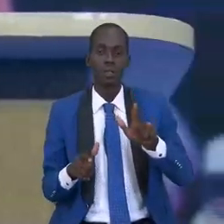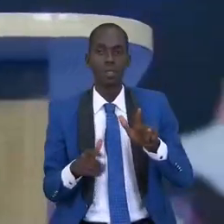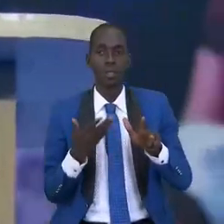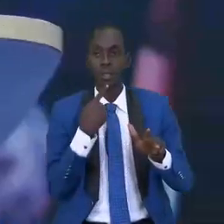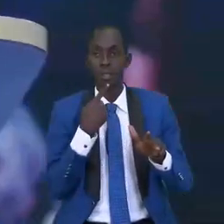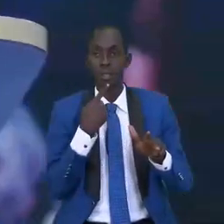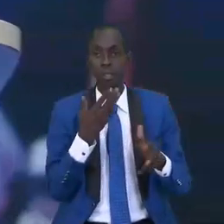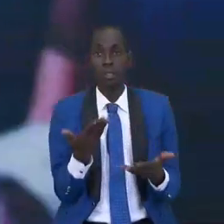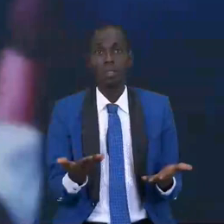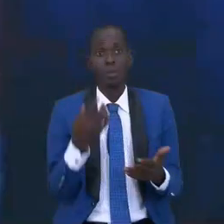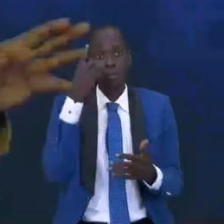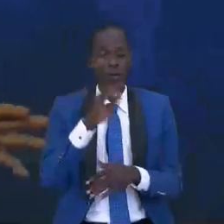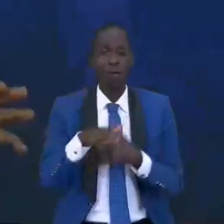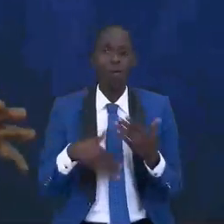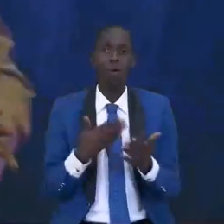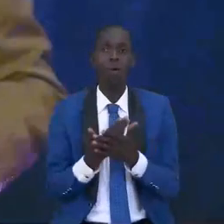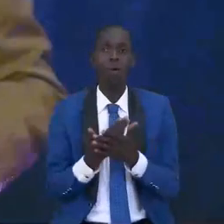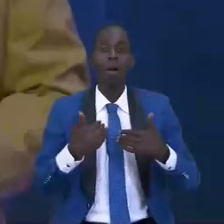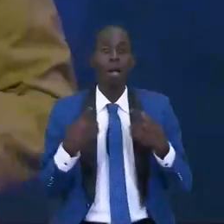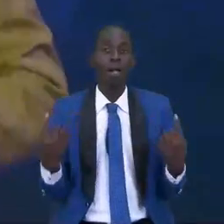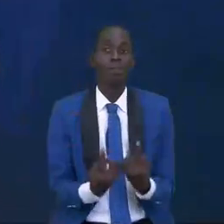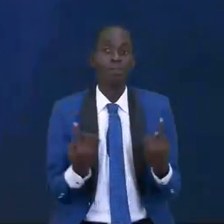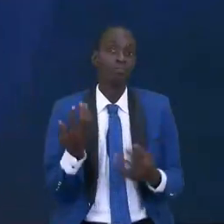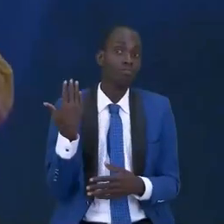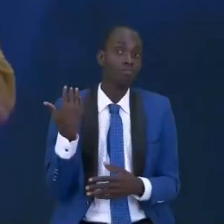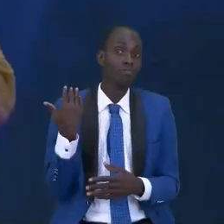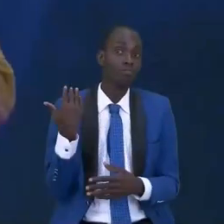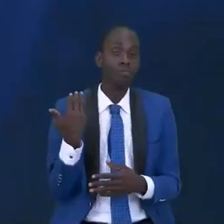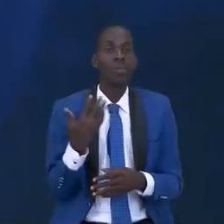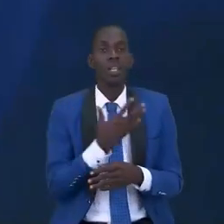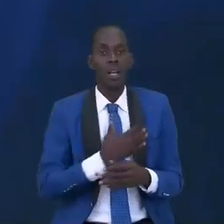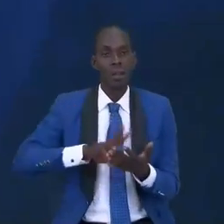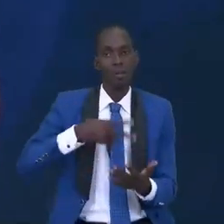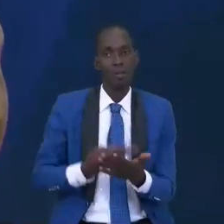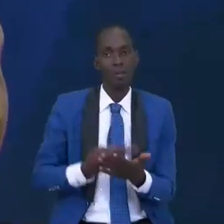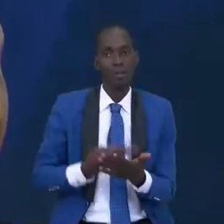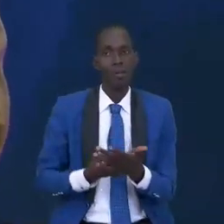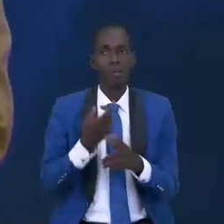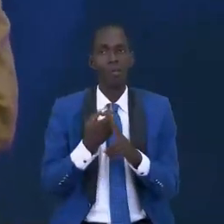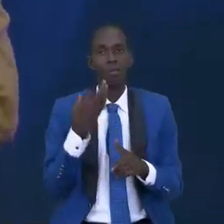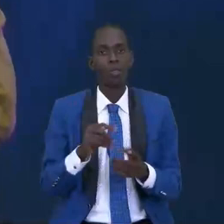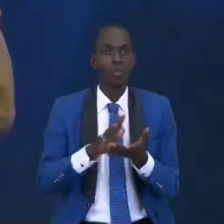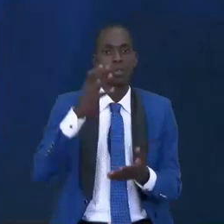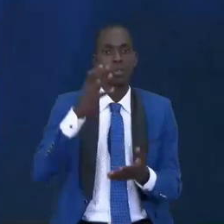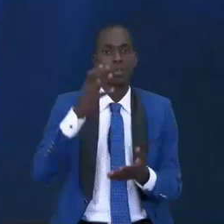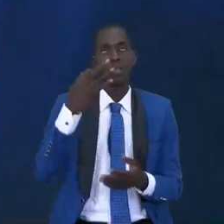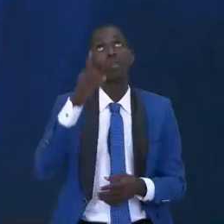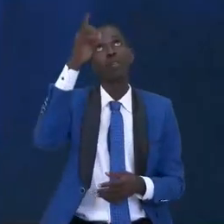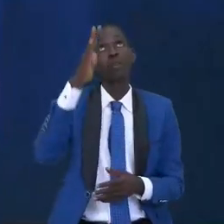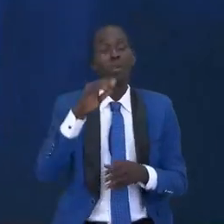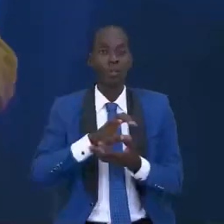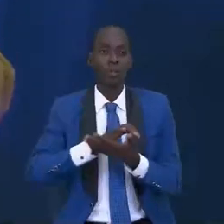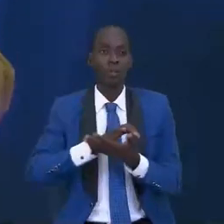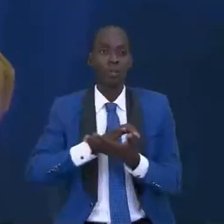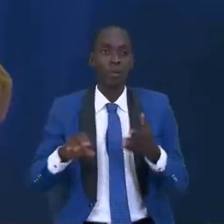dit, car tous ont péché et sont privés de la gloire de Dieu.